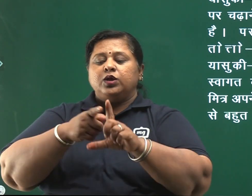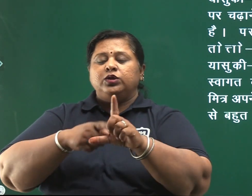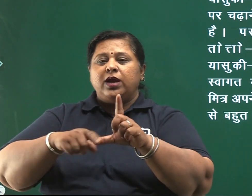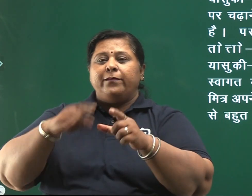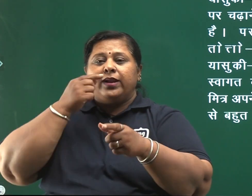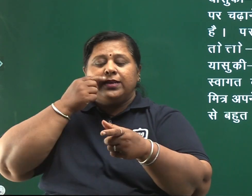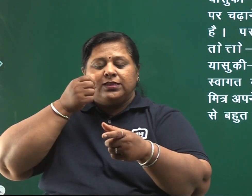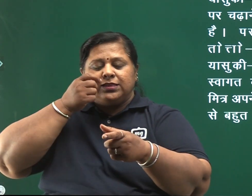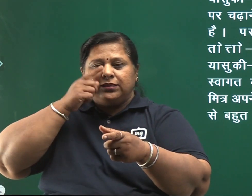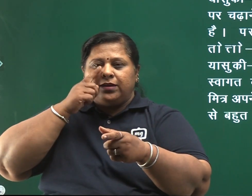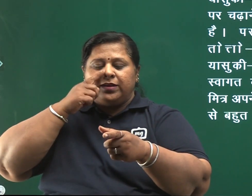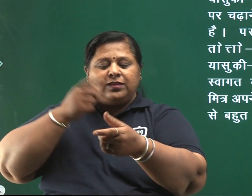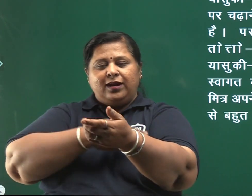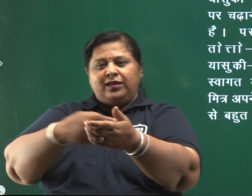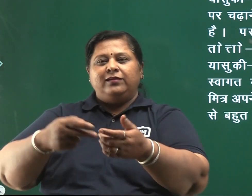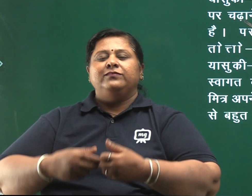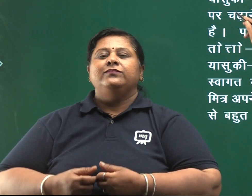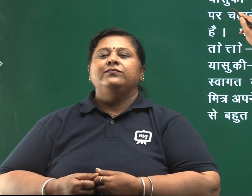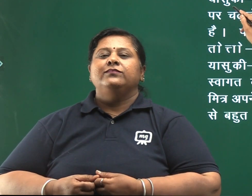तोतोचान